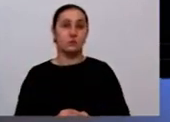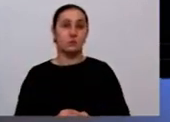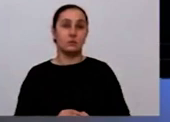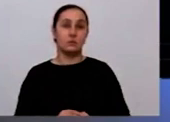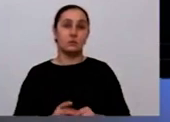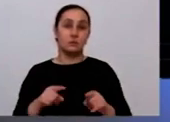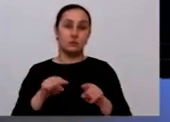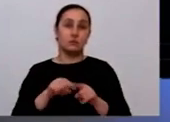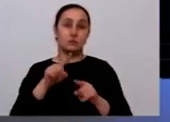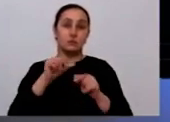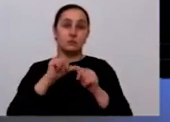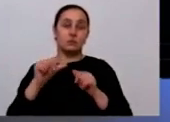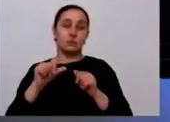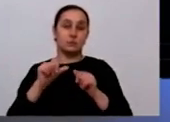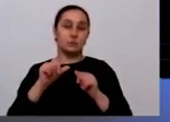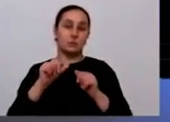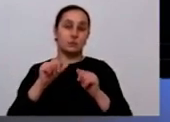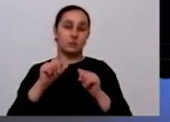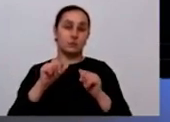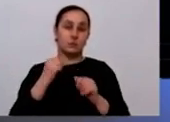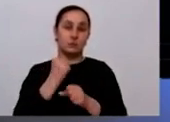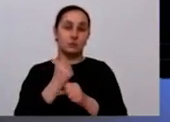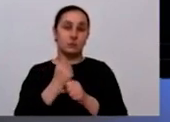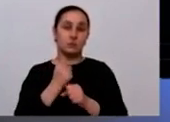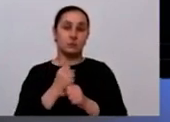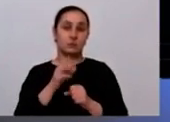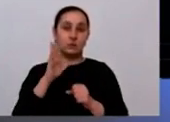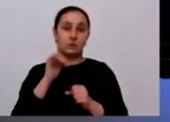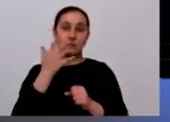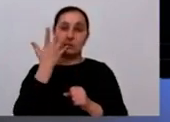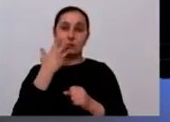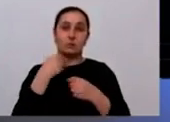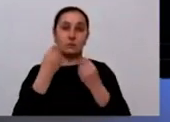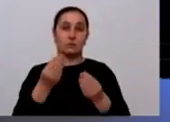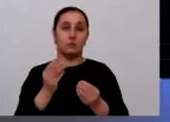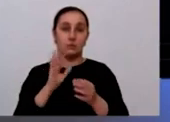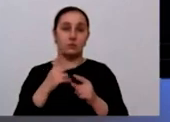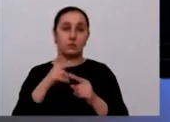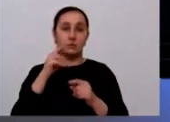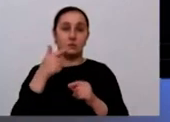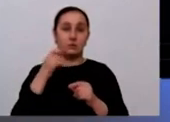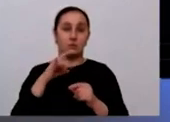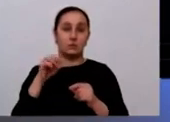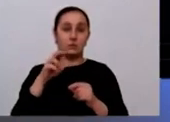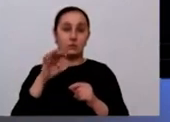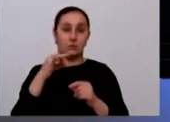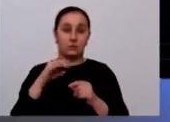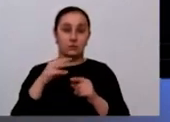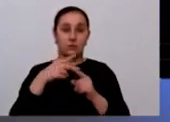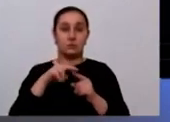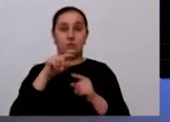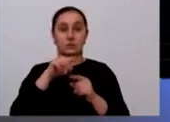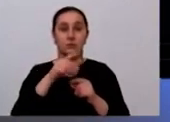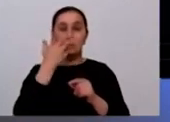Buni ham alohida qatlamda qilmoqdamiz. Va rang beramiz. Biz gradient ishlaganimiz uchun bizga